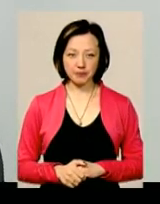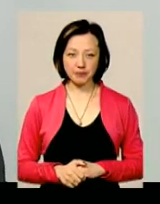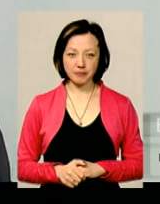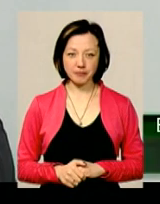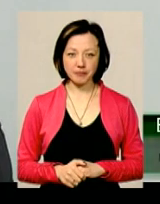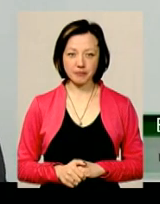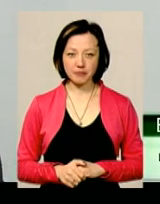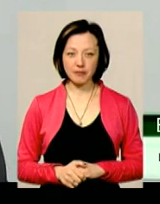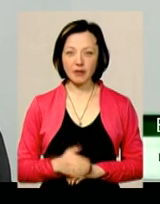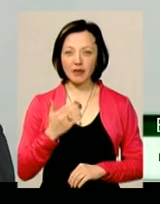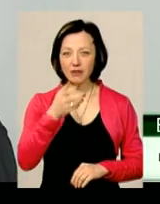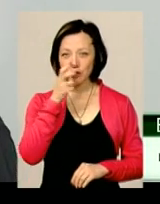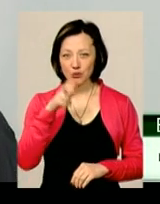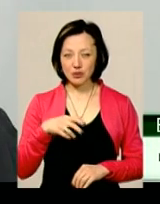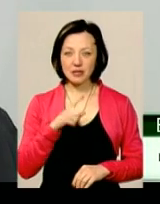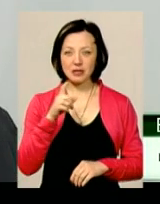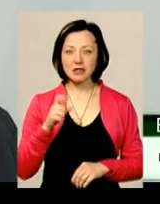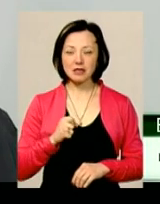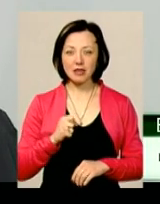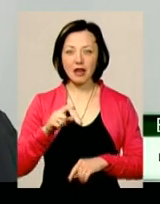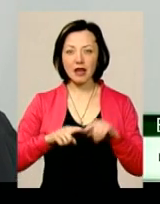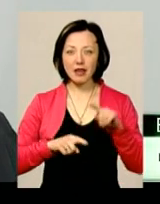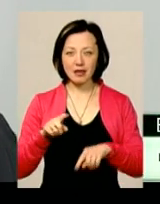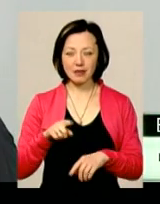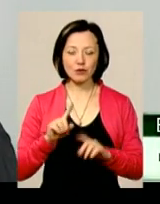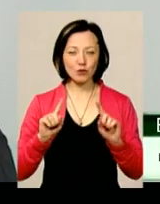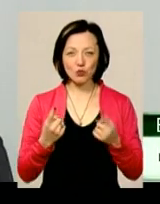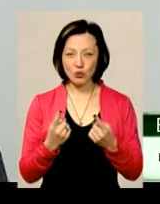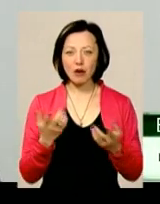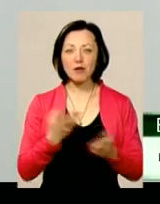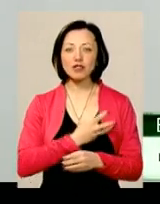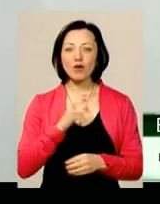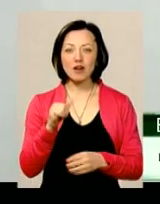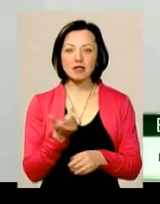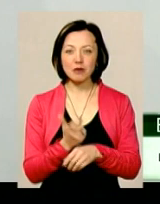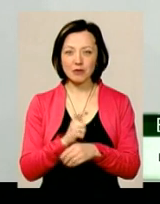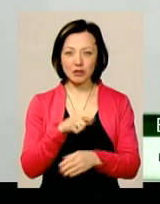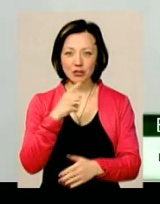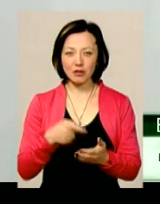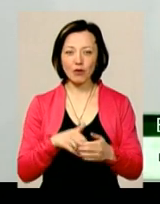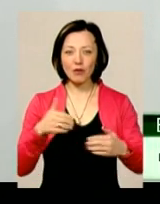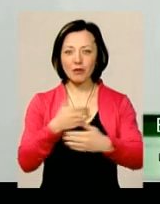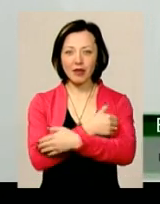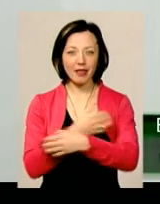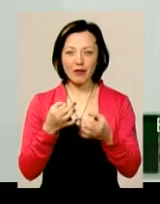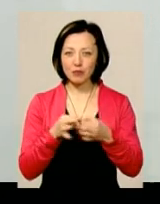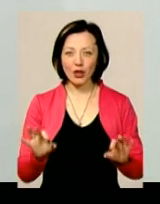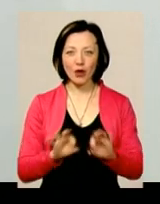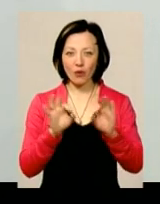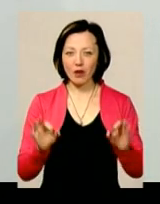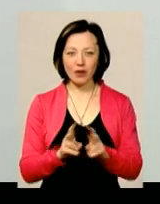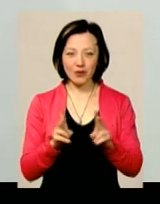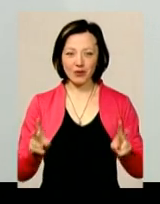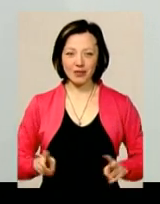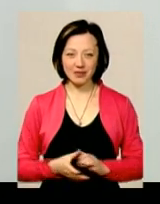Ви скучили за рідними? Дуже скучив. Яке ж зараз найбільше бажання у вас? Обняти їх і не відпускати ніколи